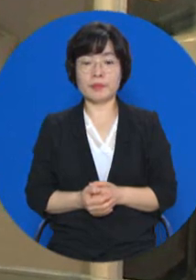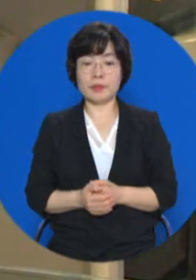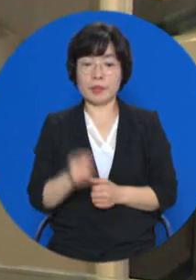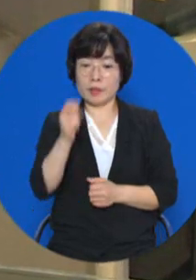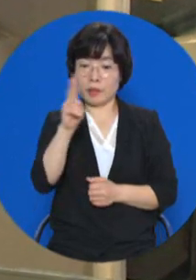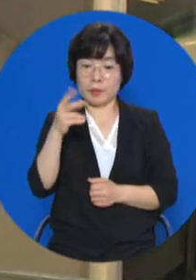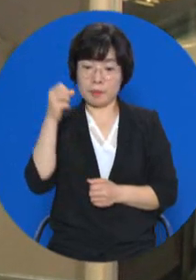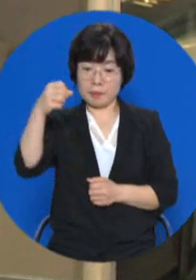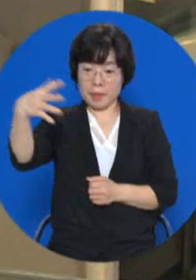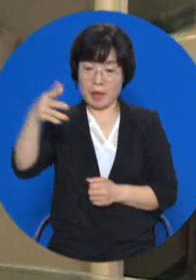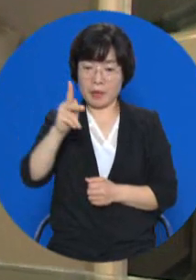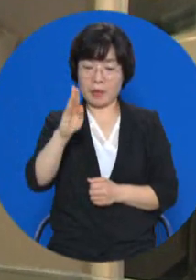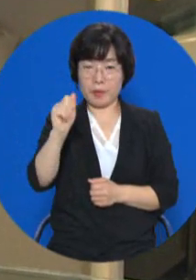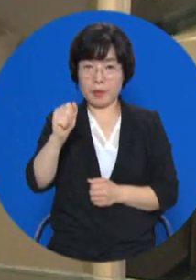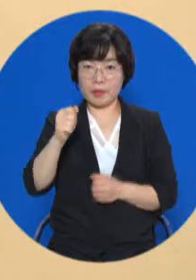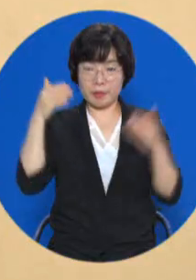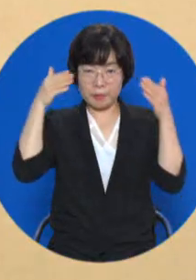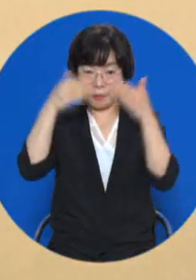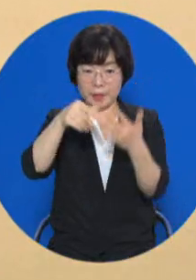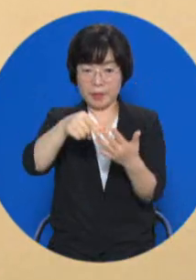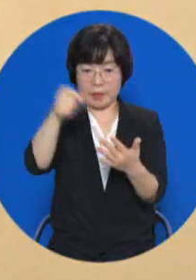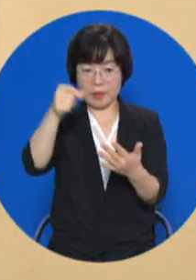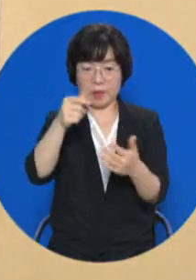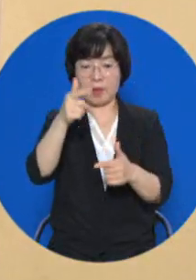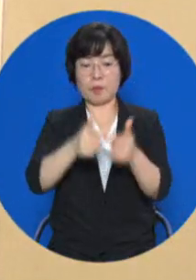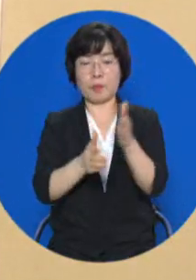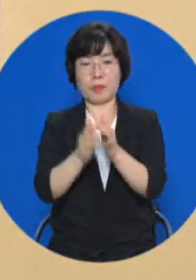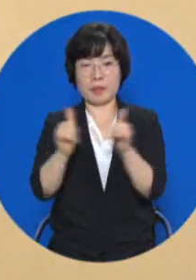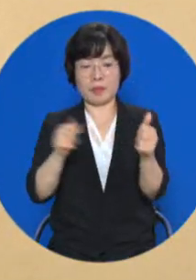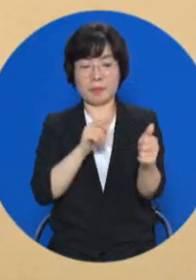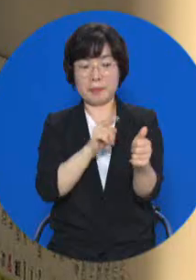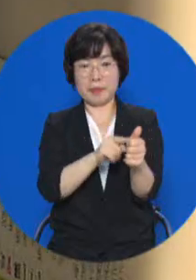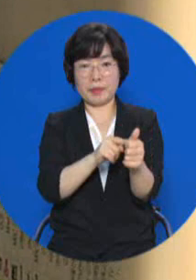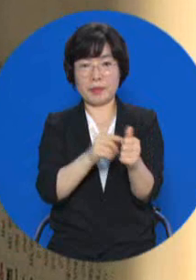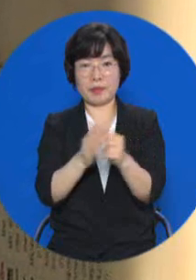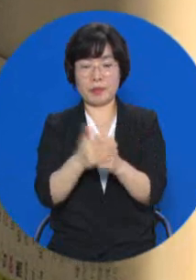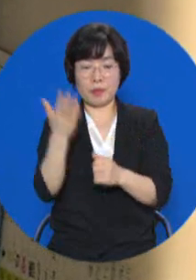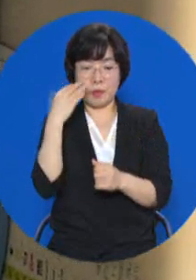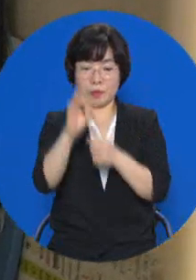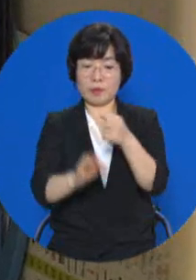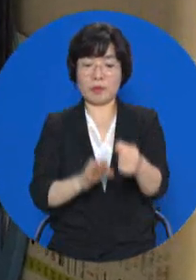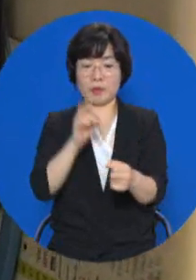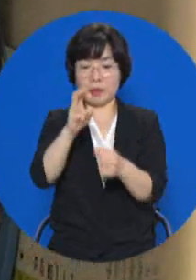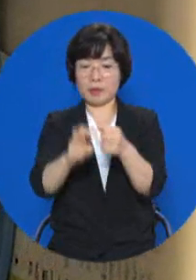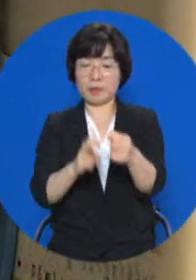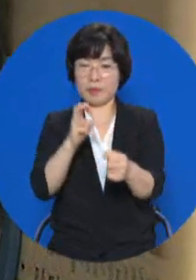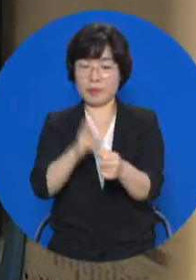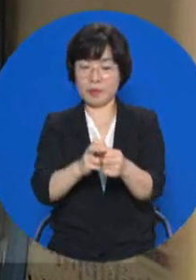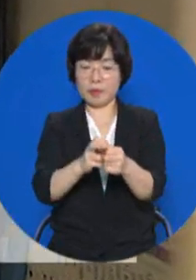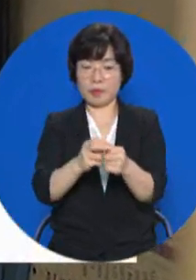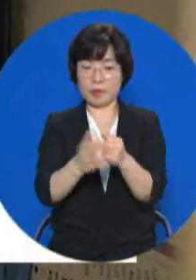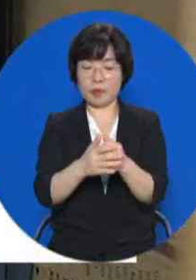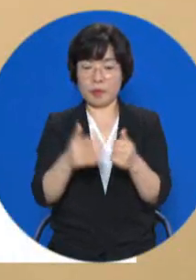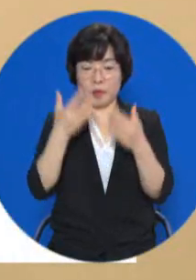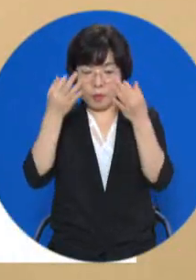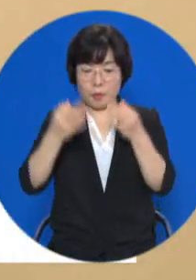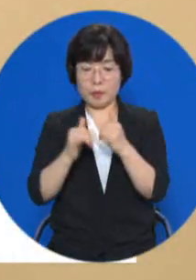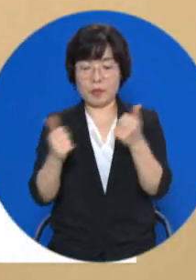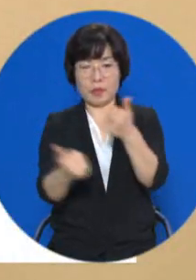TV를 켰다 하면 KBS를 선택하는 목포시민 신대훈 씨. 최근 20여 년 KBS